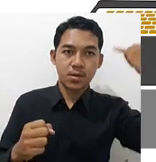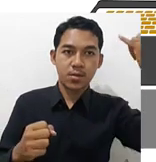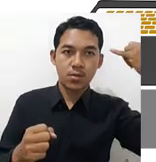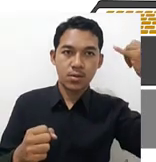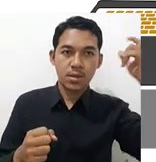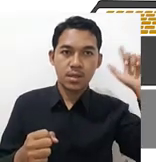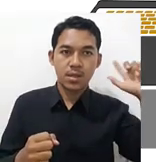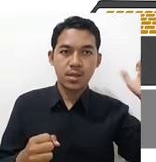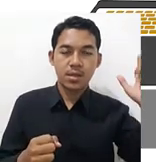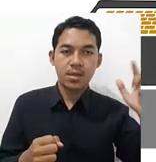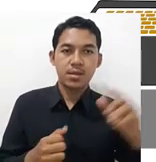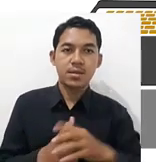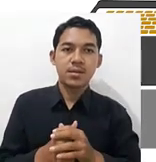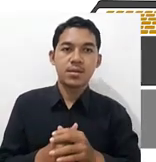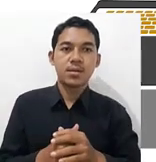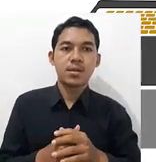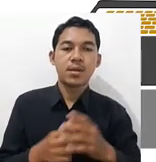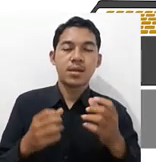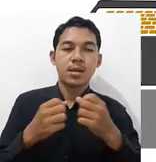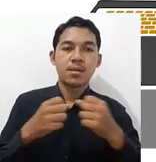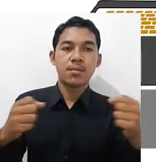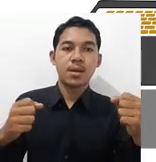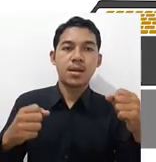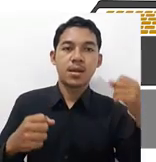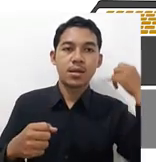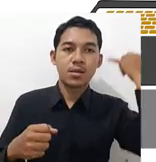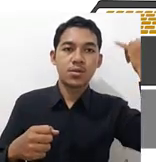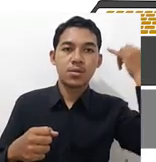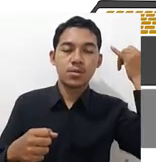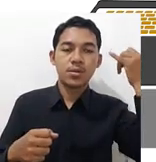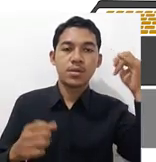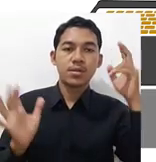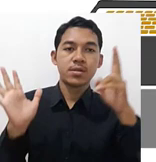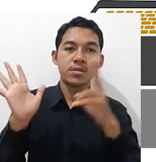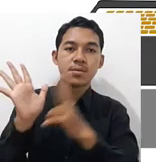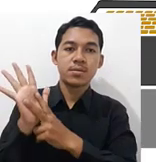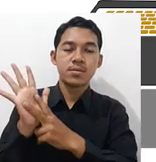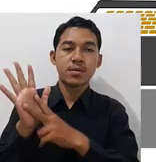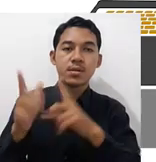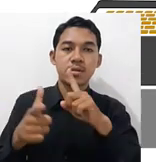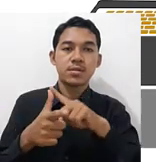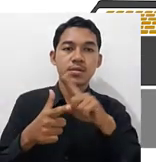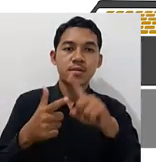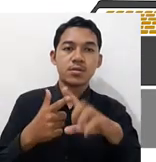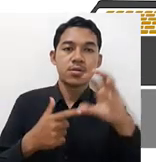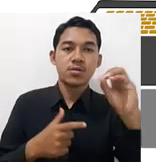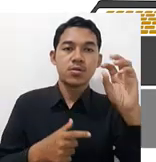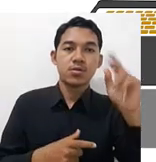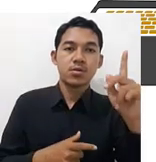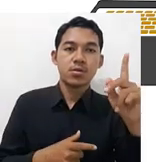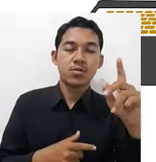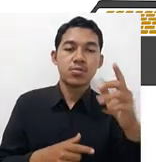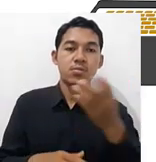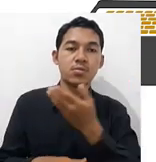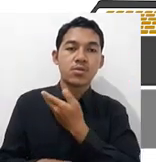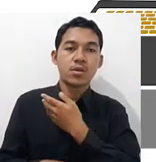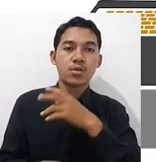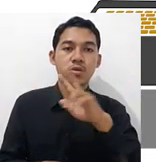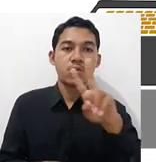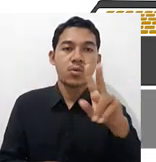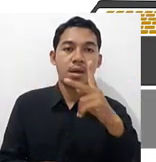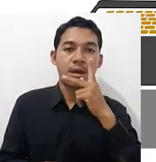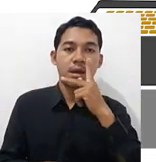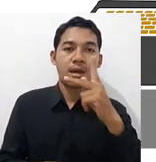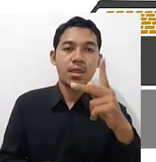kalau gerbang logika AND atau OR ataupun yang lainnya nanti itu punya 2 atau lebih, ya, 2